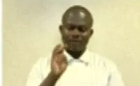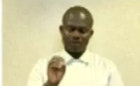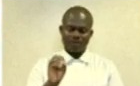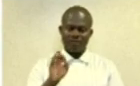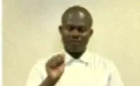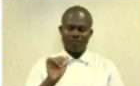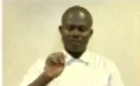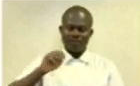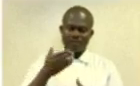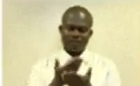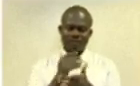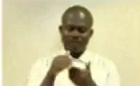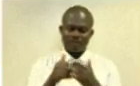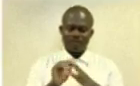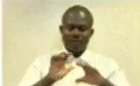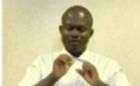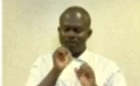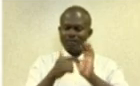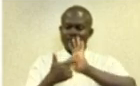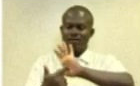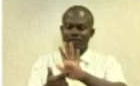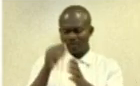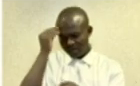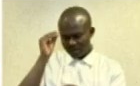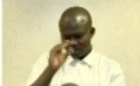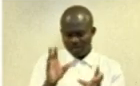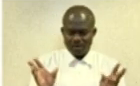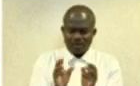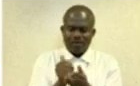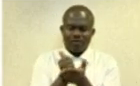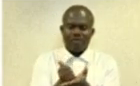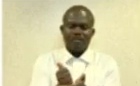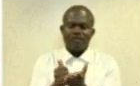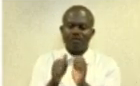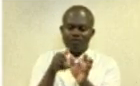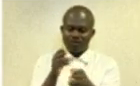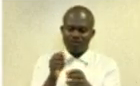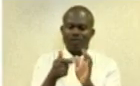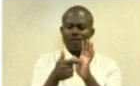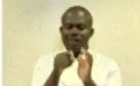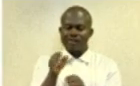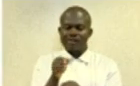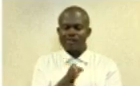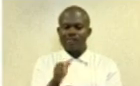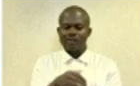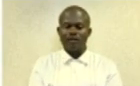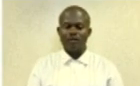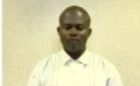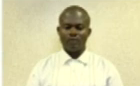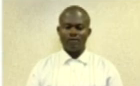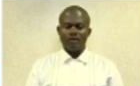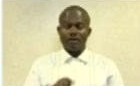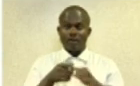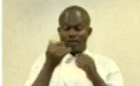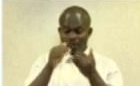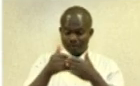Keza asaba abaturage kujya birinda kugenda bateretswe ubutumwa bugufi bwabafasha gukurikirana ugaragaweho uburiganya ariko iyo byabaye